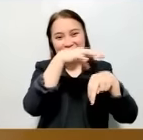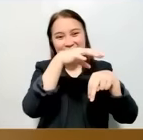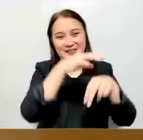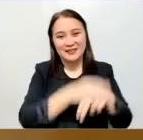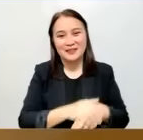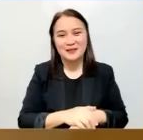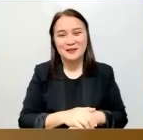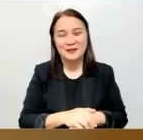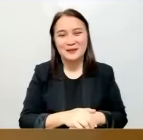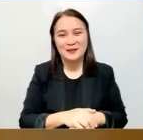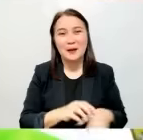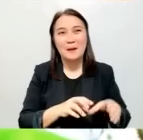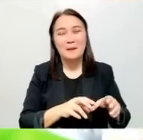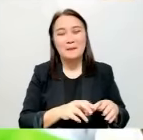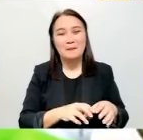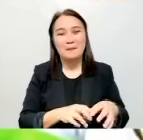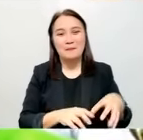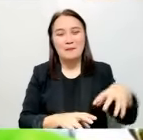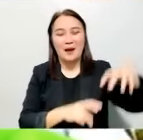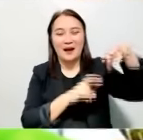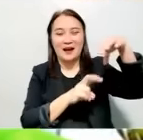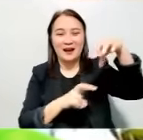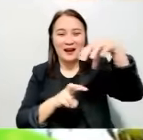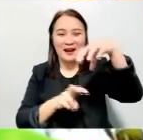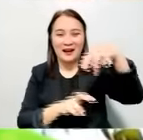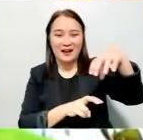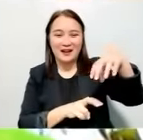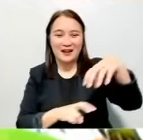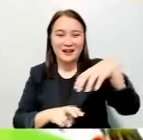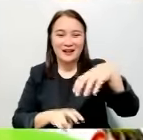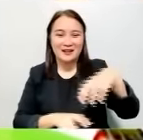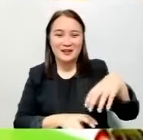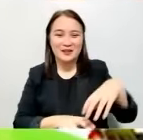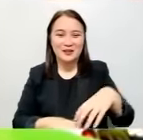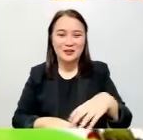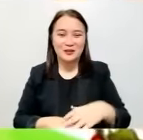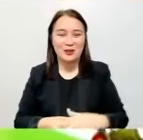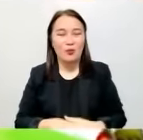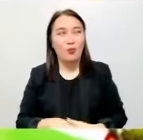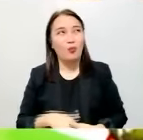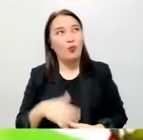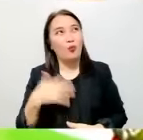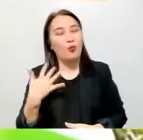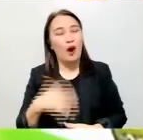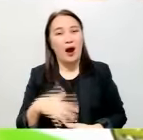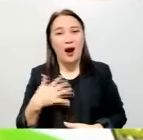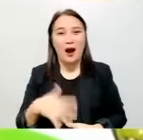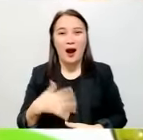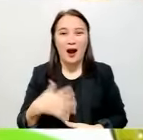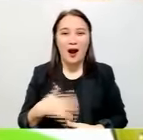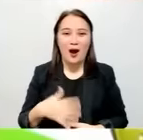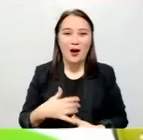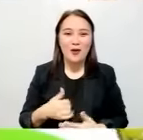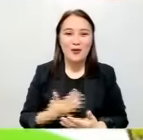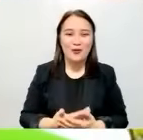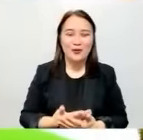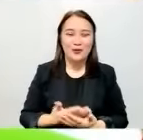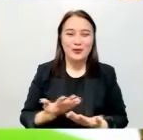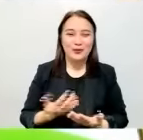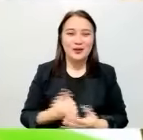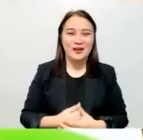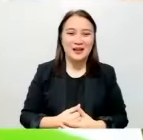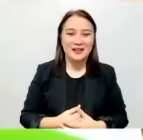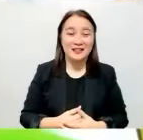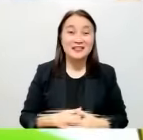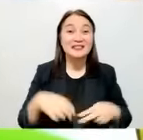Yung mga parachute po na pinapakita sa amin ay nakakamangha po. At lalo na po yung mga hot air balloons na nakita po namin sa